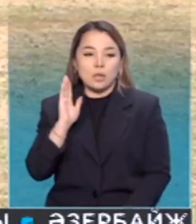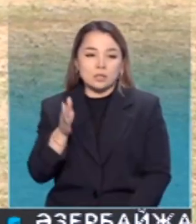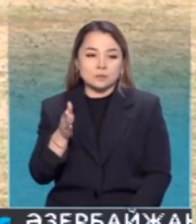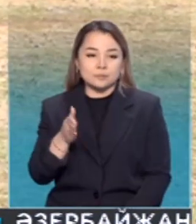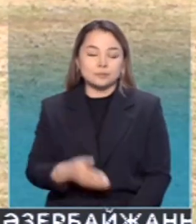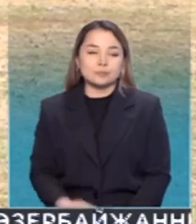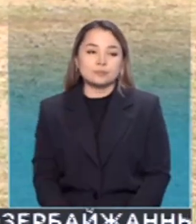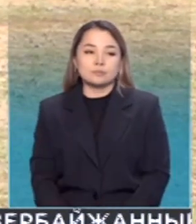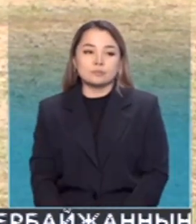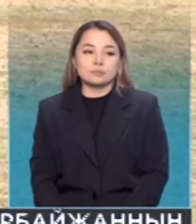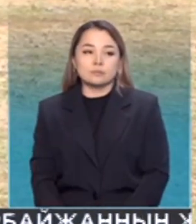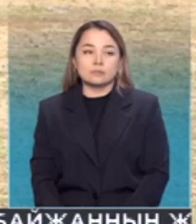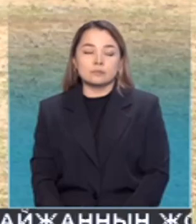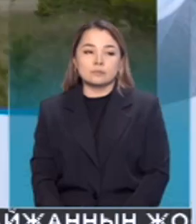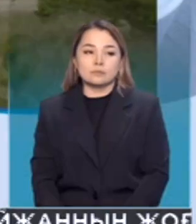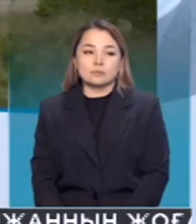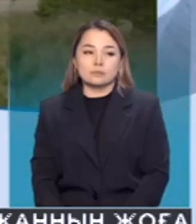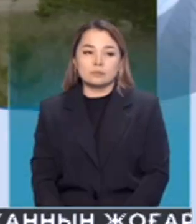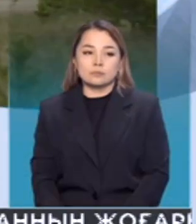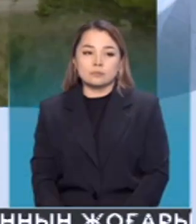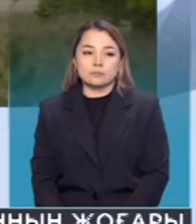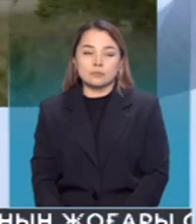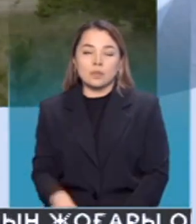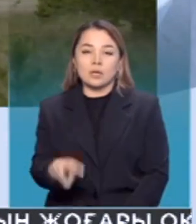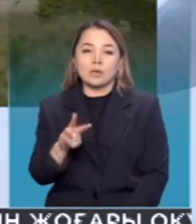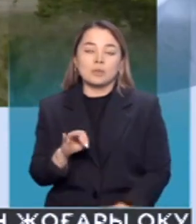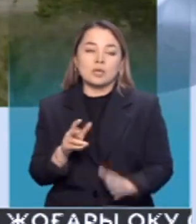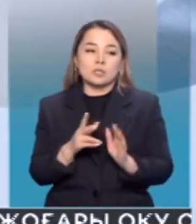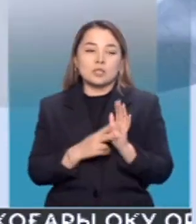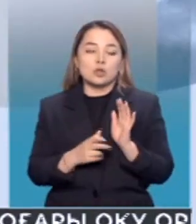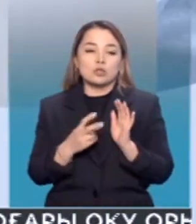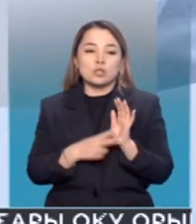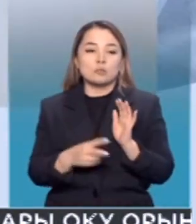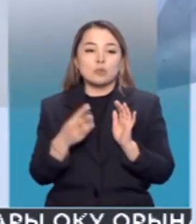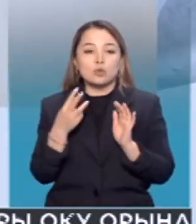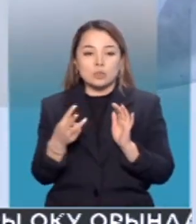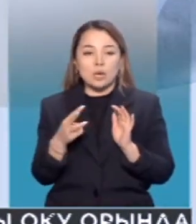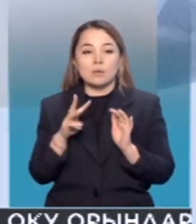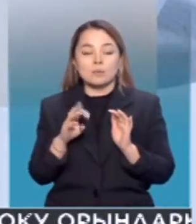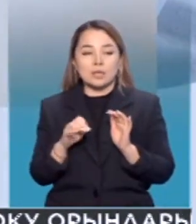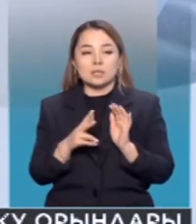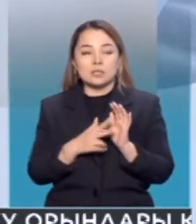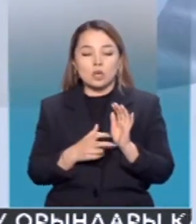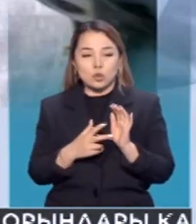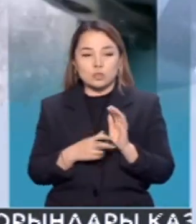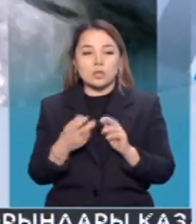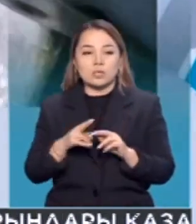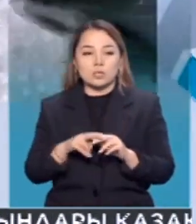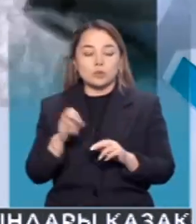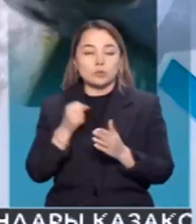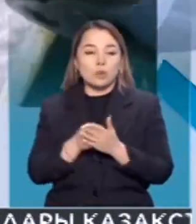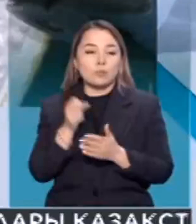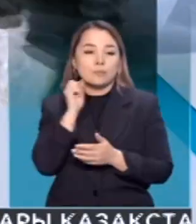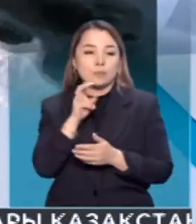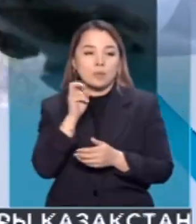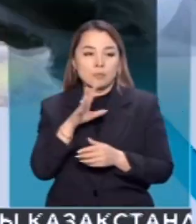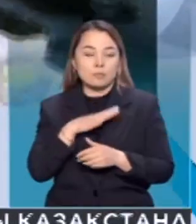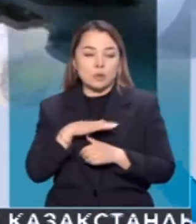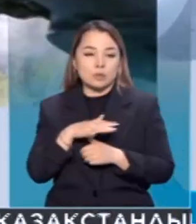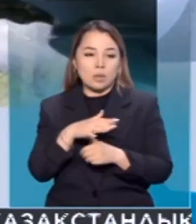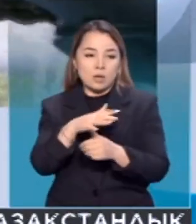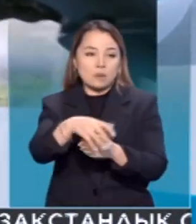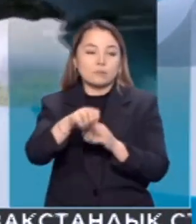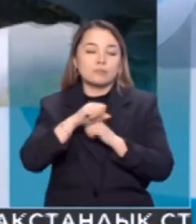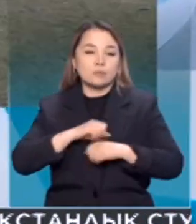не принималась, потому что угрозы реальной пока не было. Ми-873 және Ми-8 ұшақтары түске дейін әуеге 40 шақты рет көтеріліп,